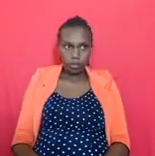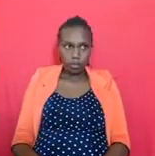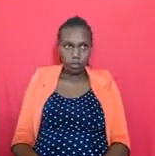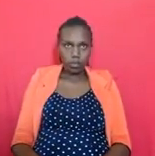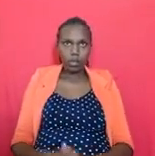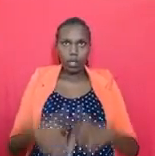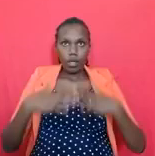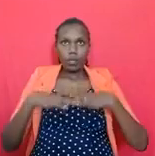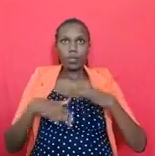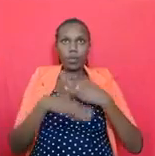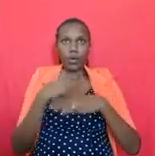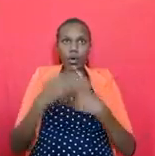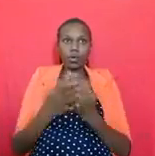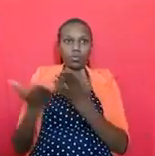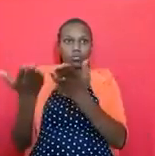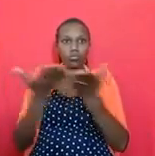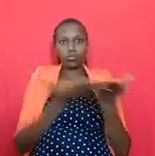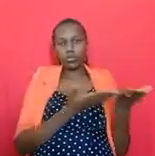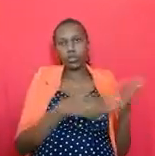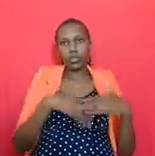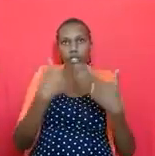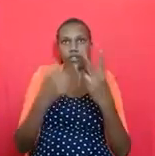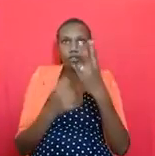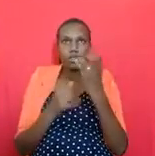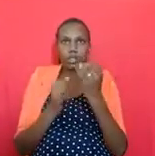Adoa ya mwatu heire